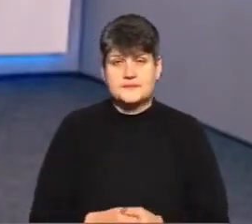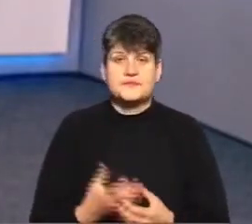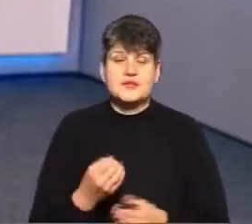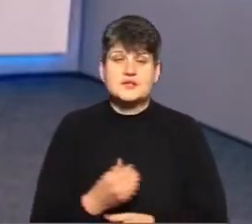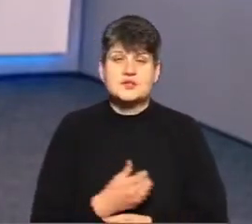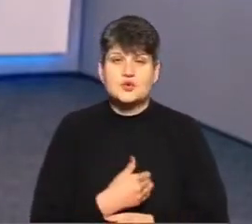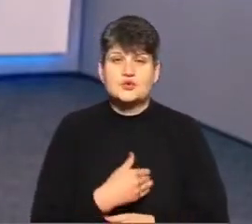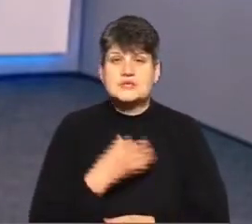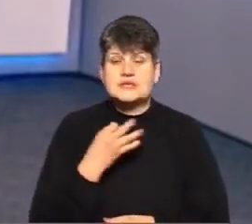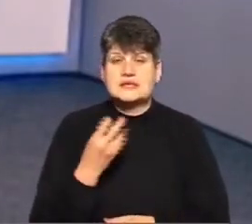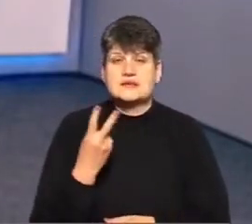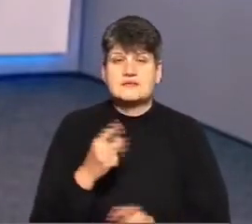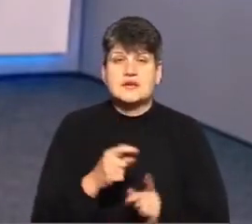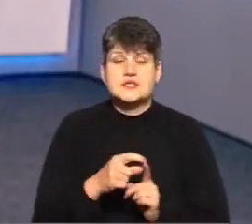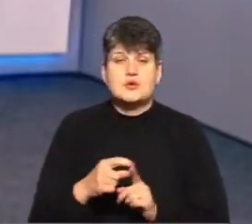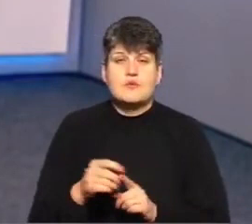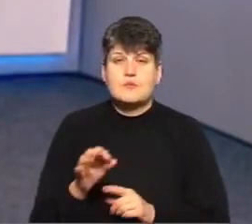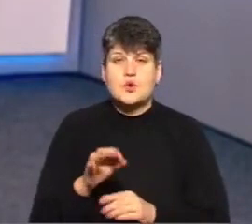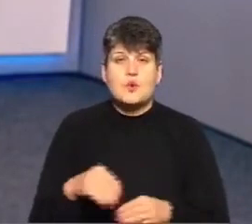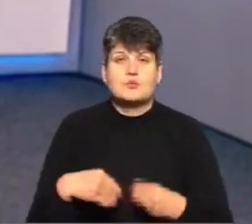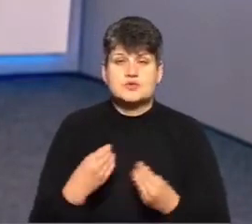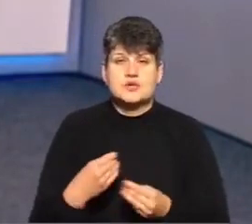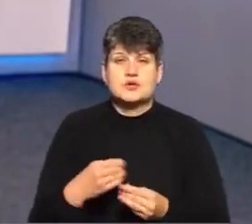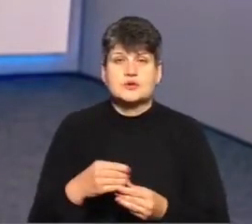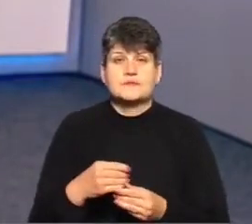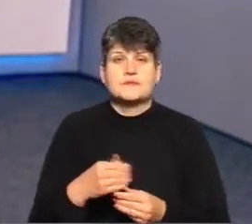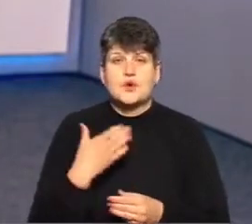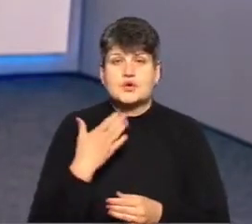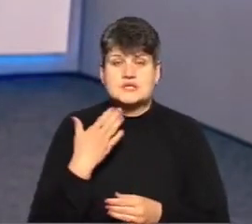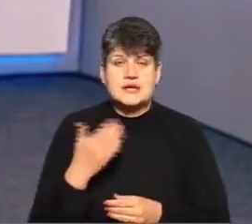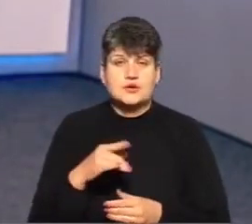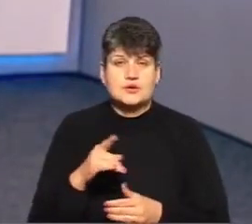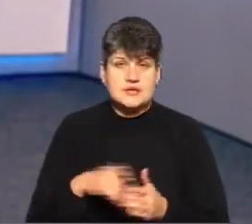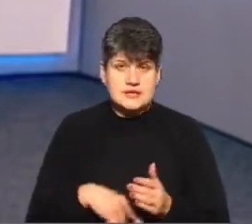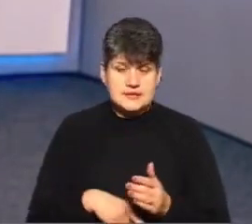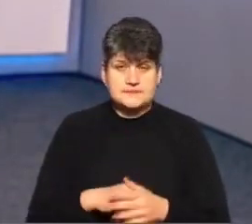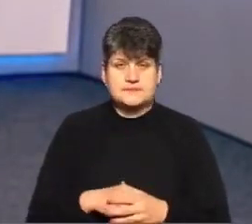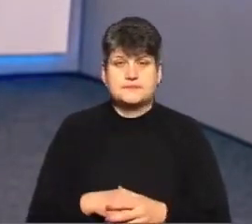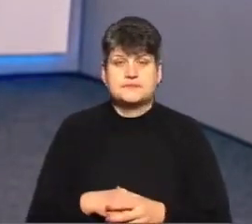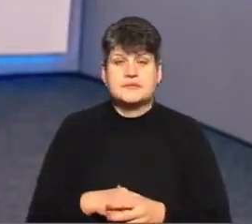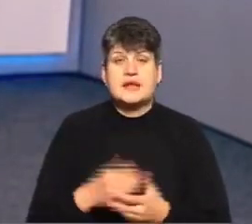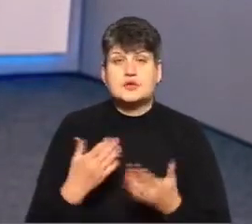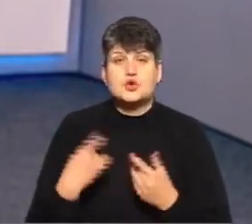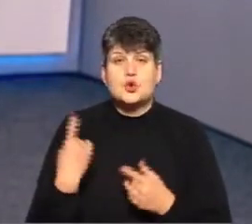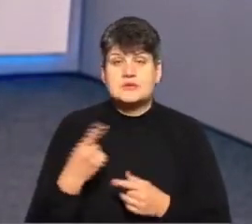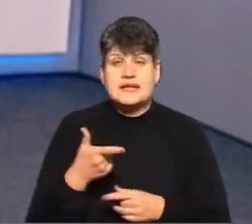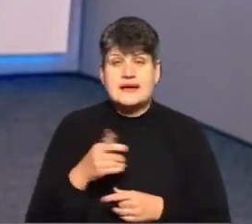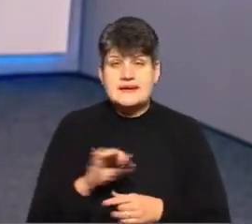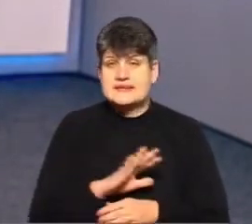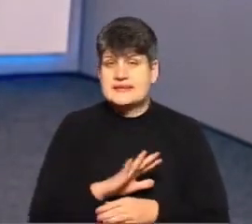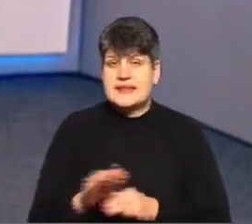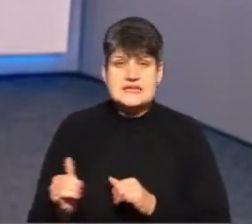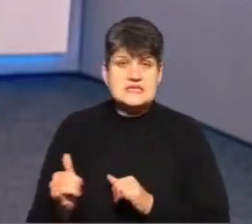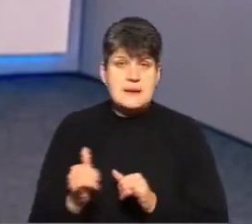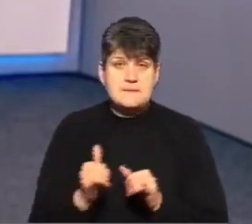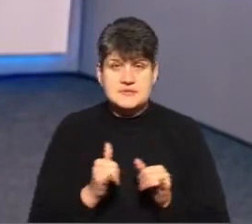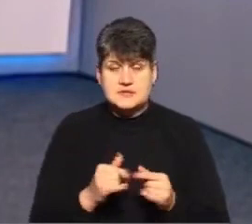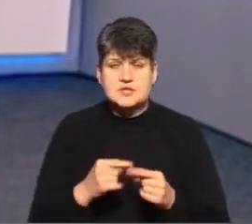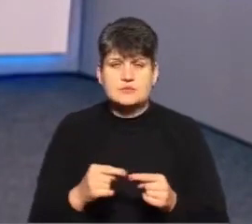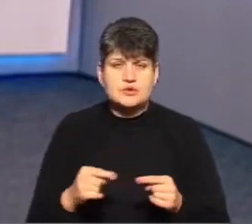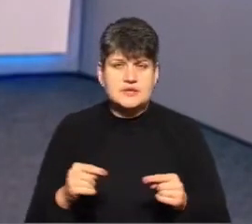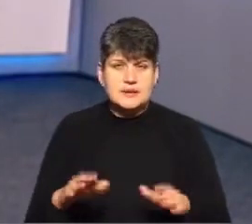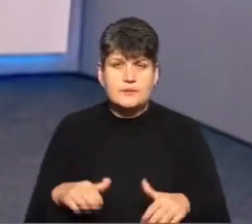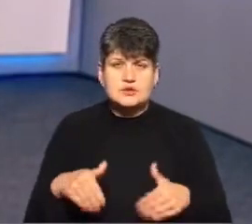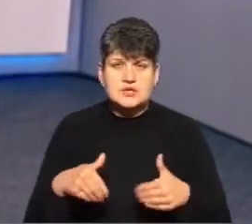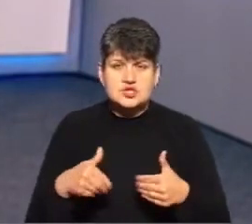про постачальника останньої надії. Якщо обласний газ не забезпечить, чи будь-який постачальник, до якого